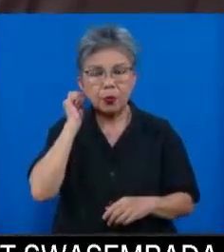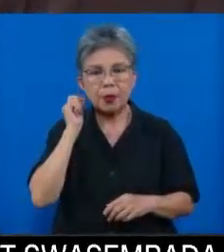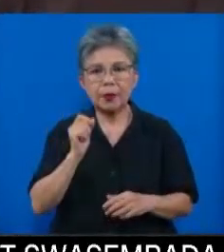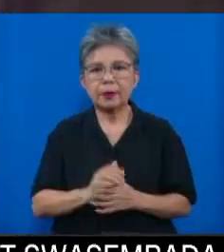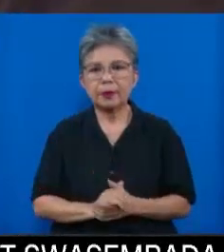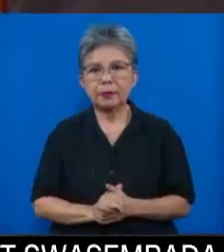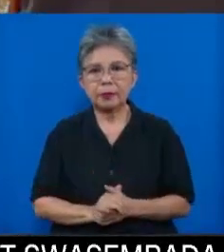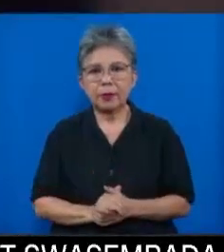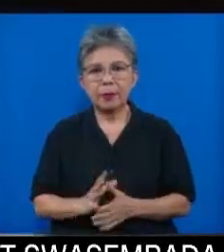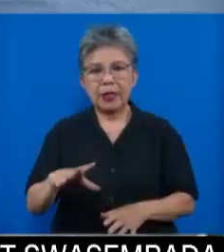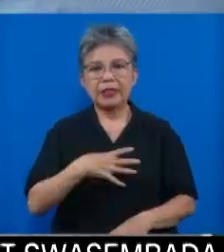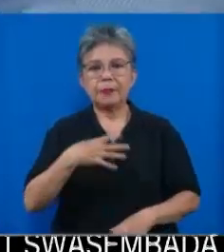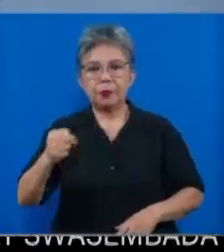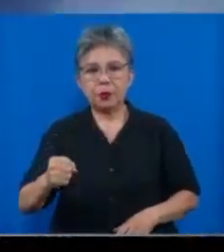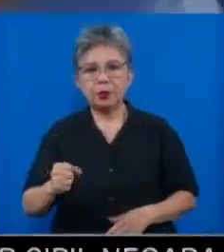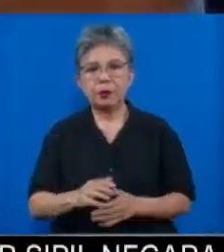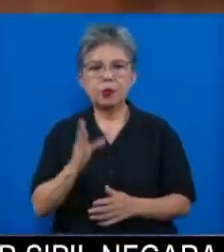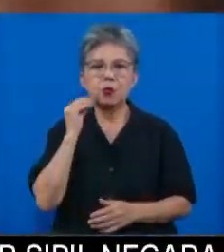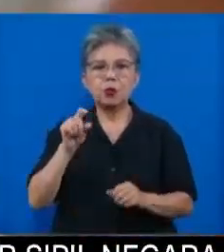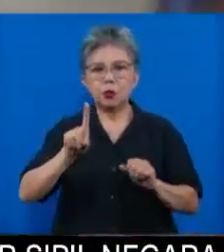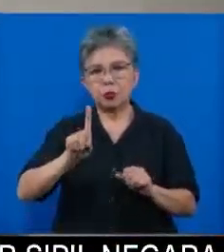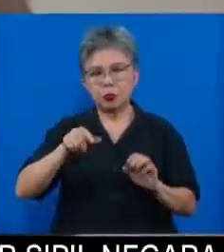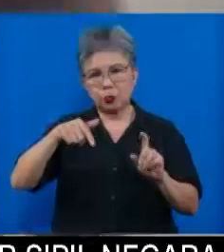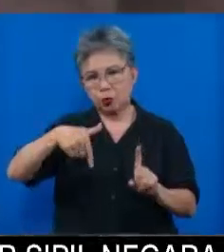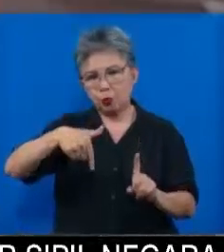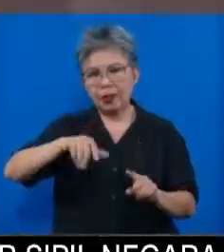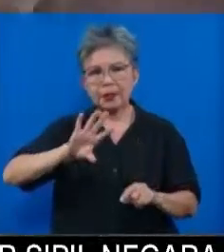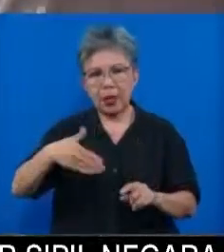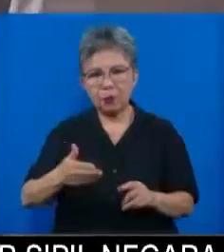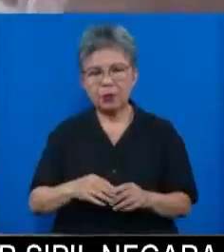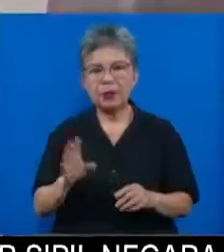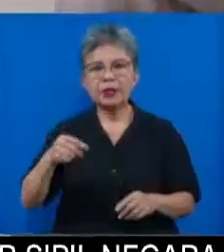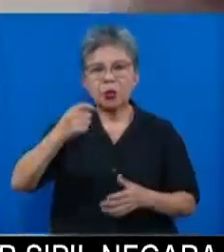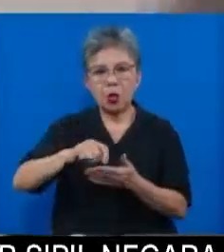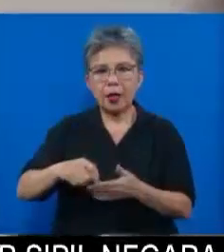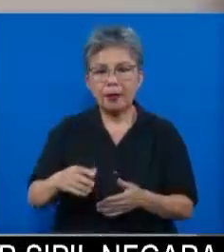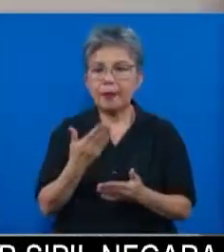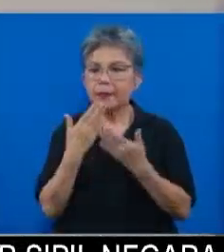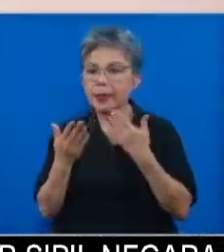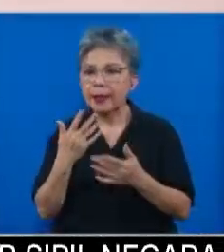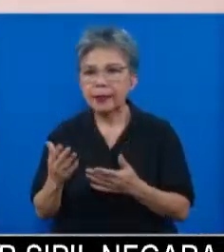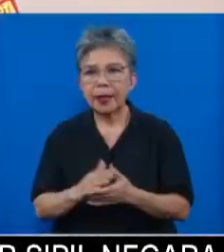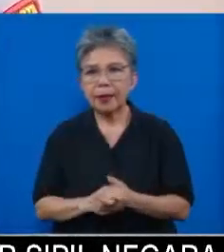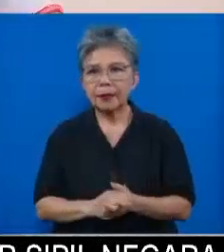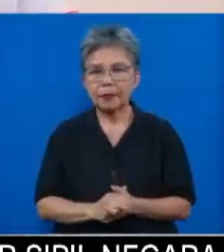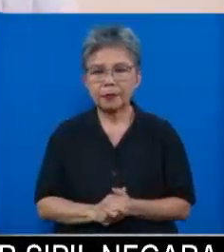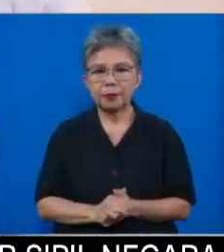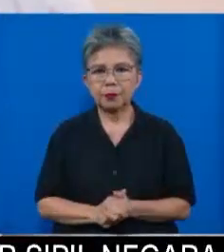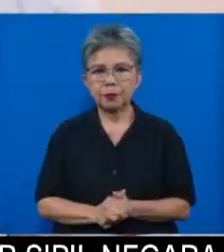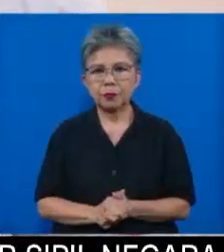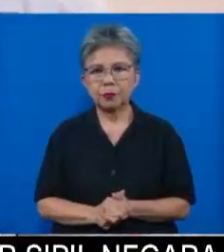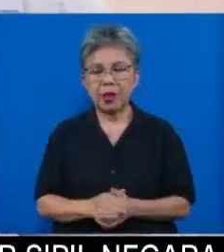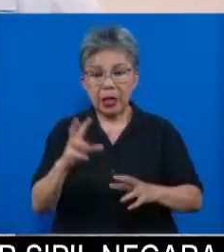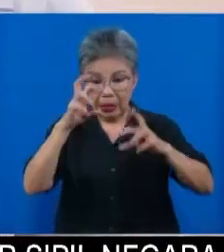Kelapa 5 lalu menjemput remaja berusia 17 tahun ini di sekolah dan meminta keterangan. Jadi dari